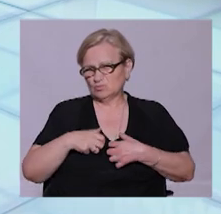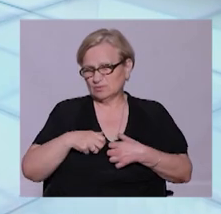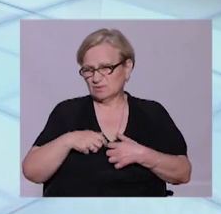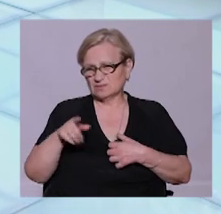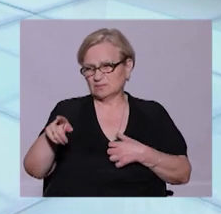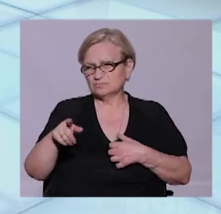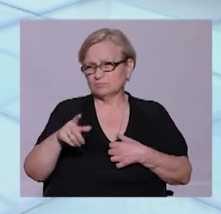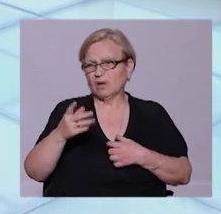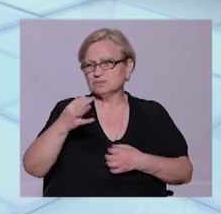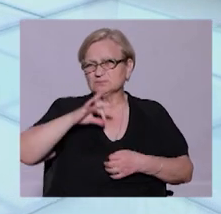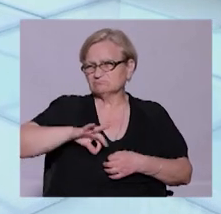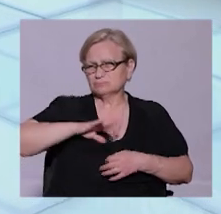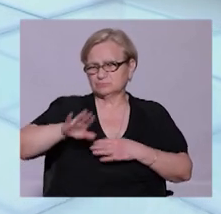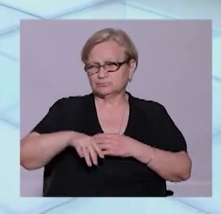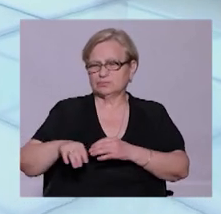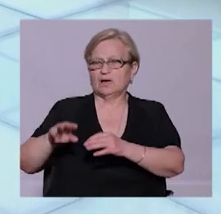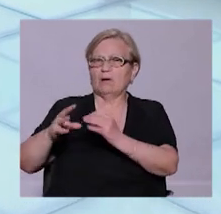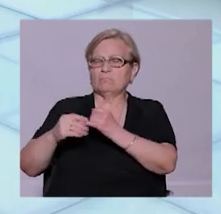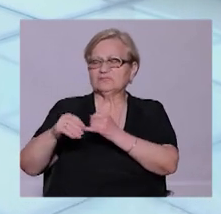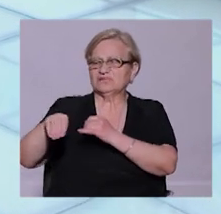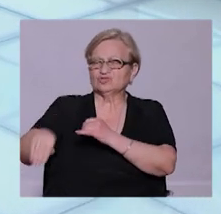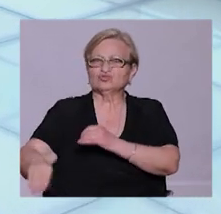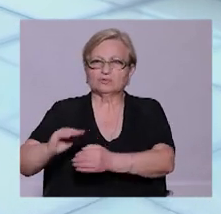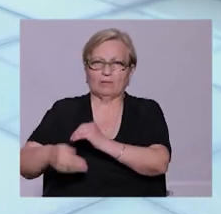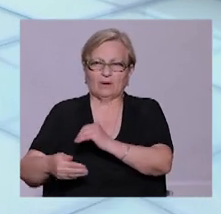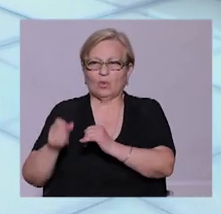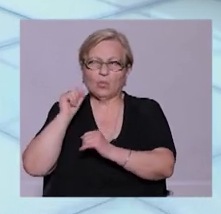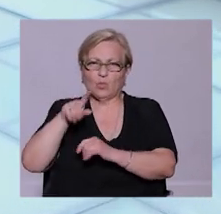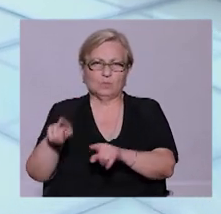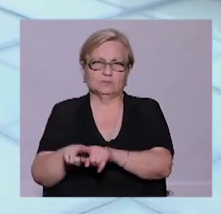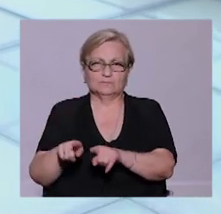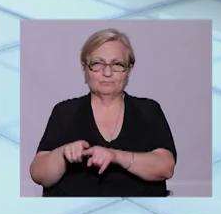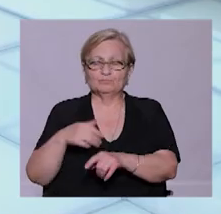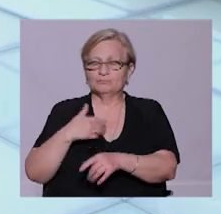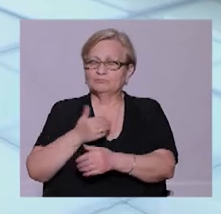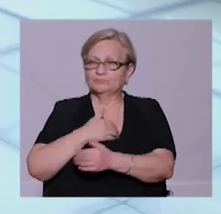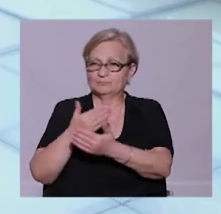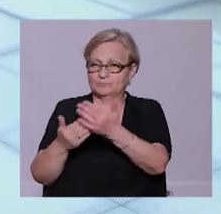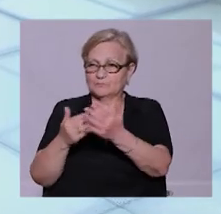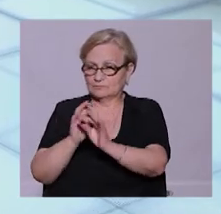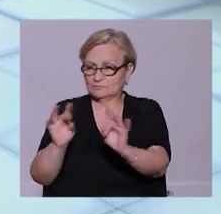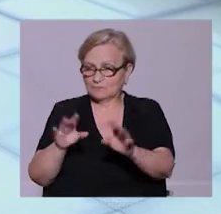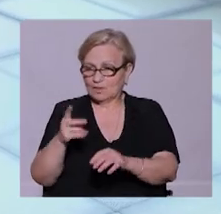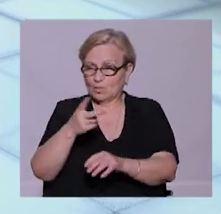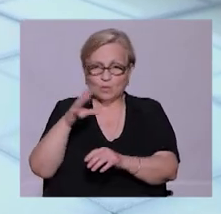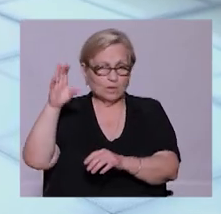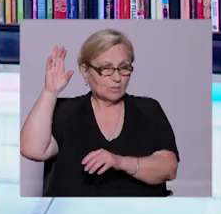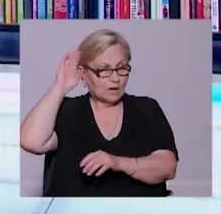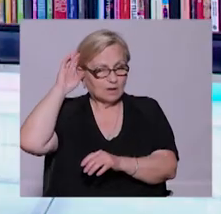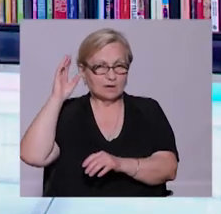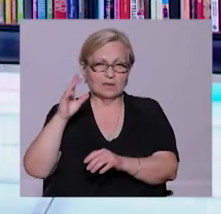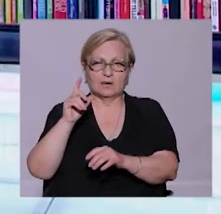იყენებდი. მიწაში ჩამალულ ოქროს აბარას არგებლის მოტანა შეუძლია. მინდა გირჩიო, ყური დაუგდე გამვლელის